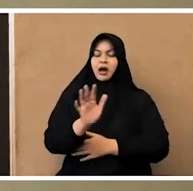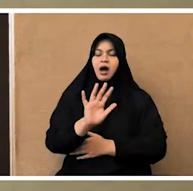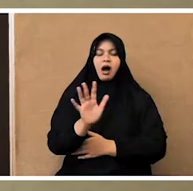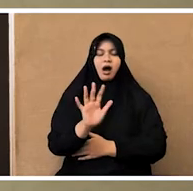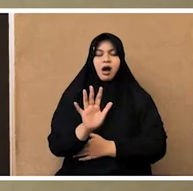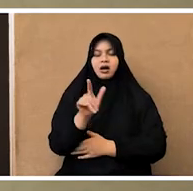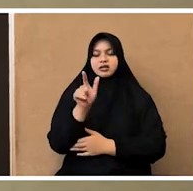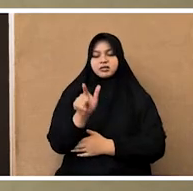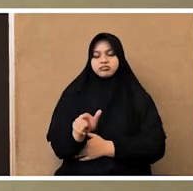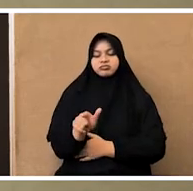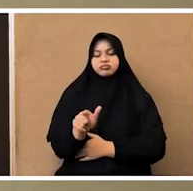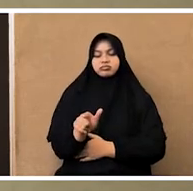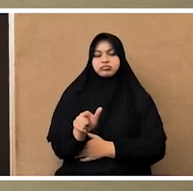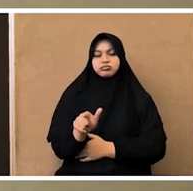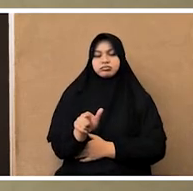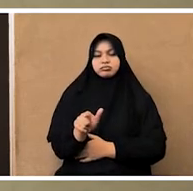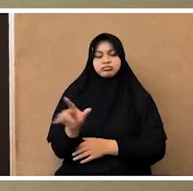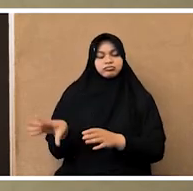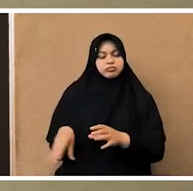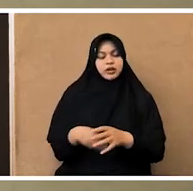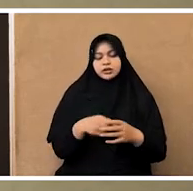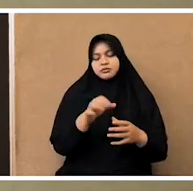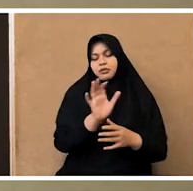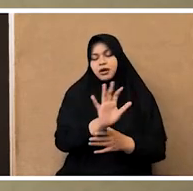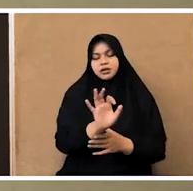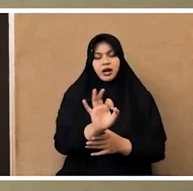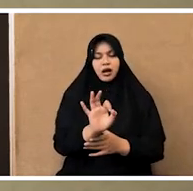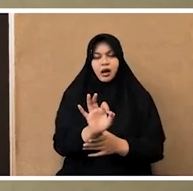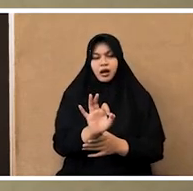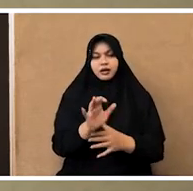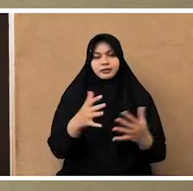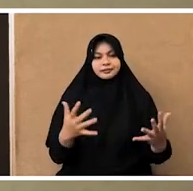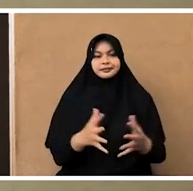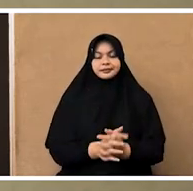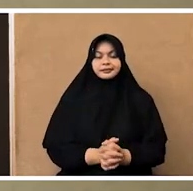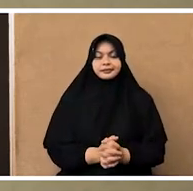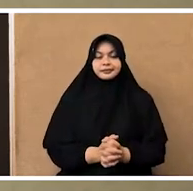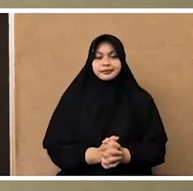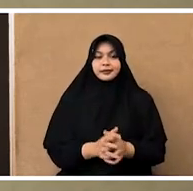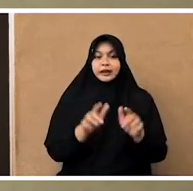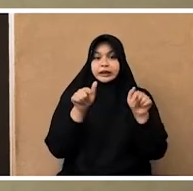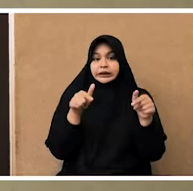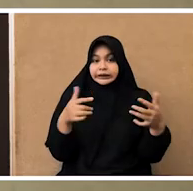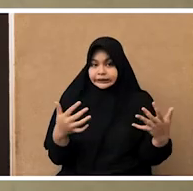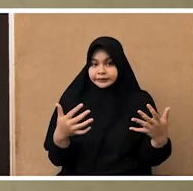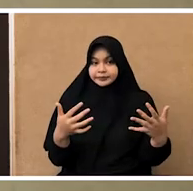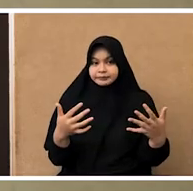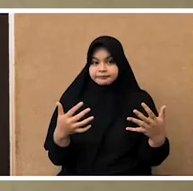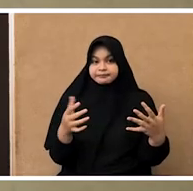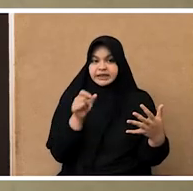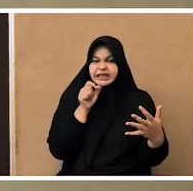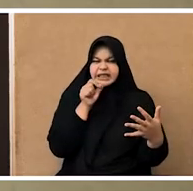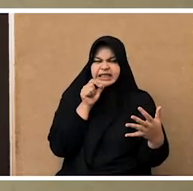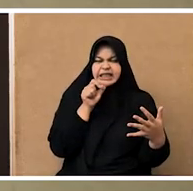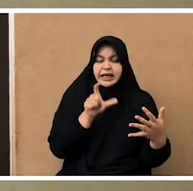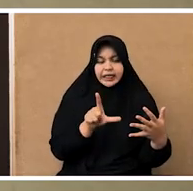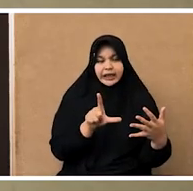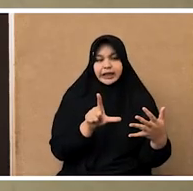partisipasi bagi kawan-kawan penyandang disabilitas dan ini kritikan